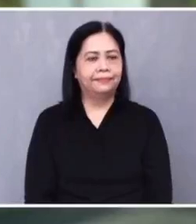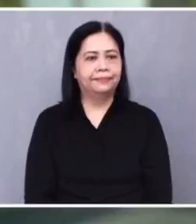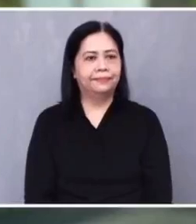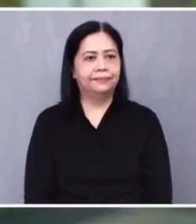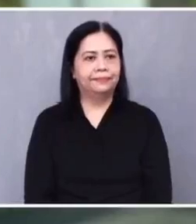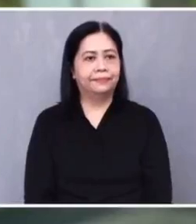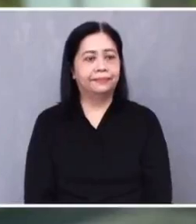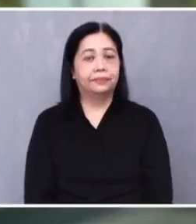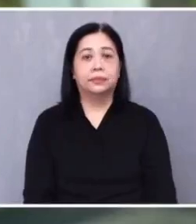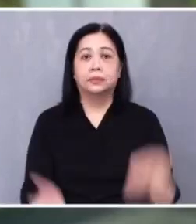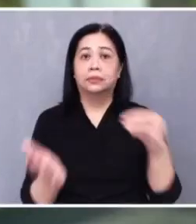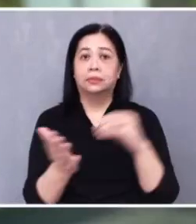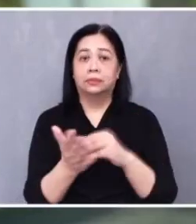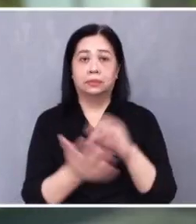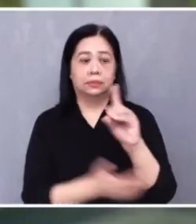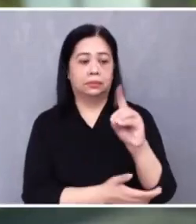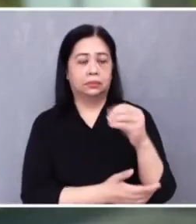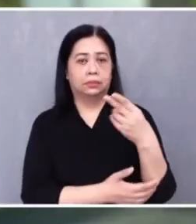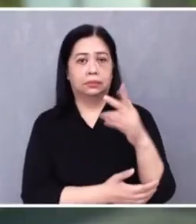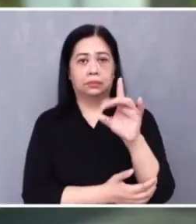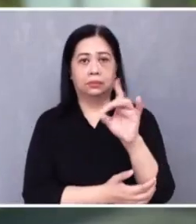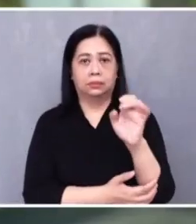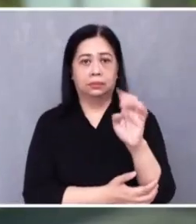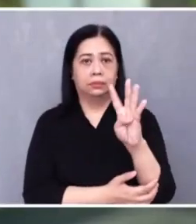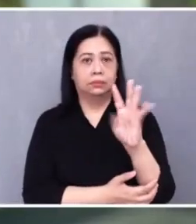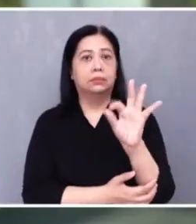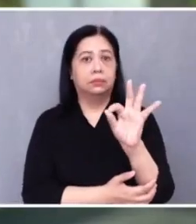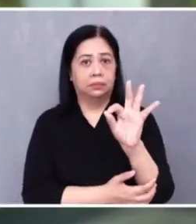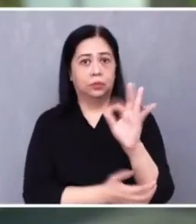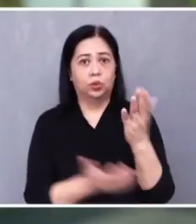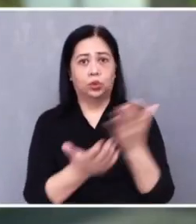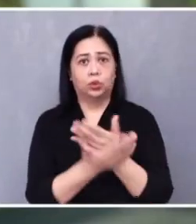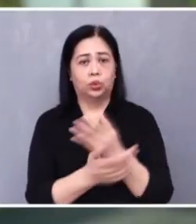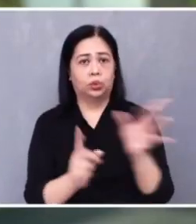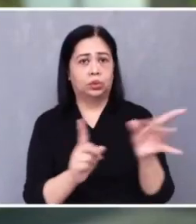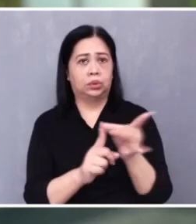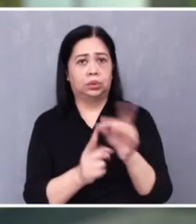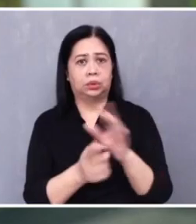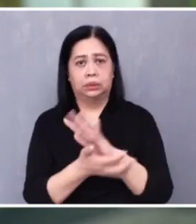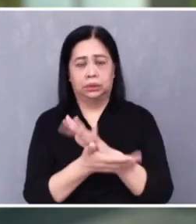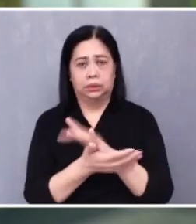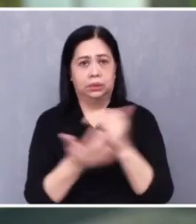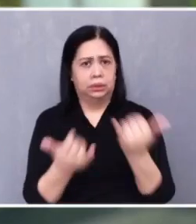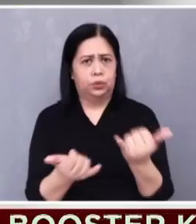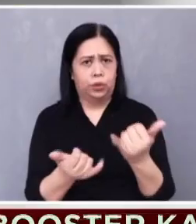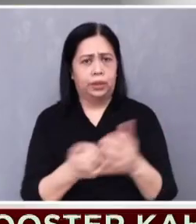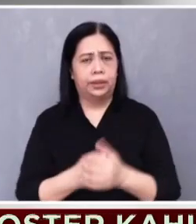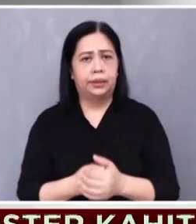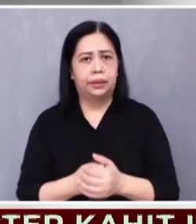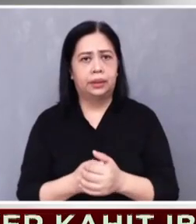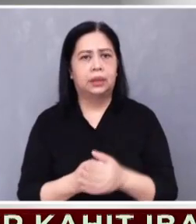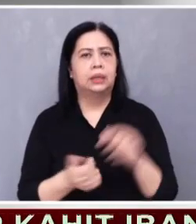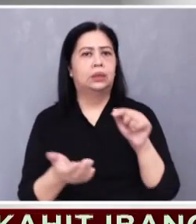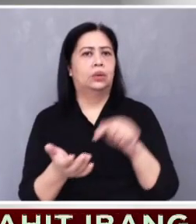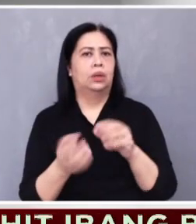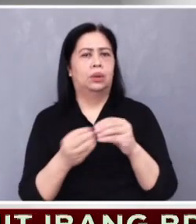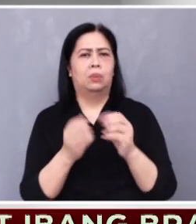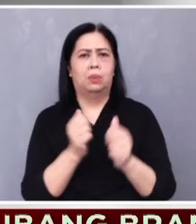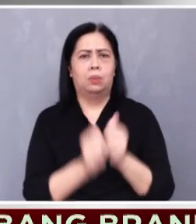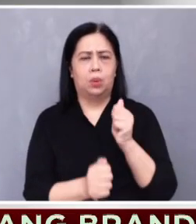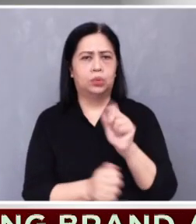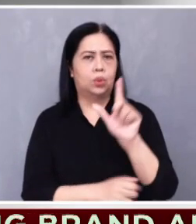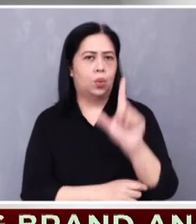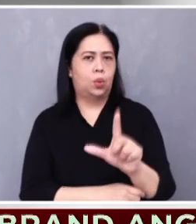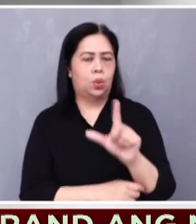pagtala po ang DOH ng 849 na bagong kaso ng COVID-19 ngayong araw. Ito na ang pinakamababang